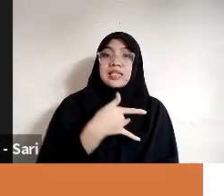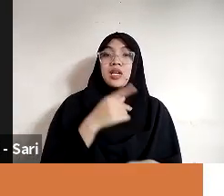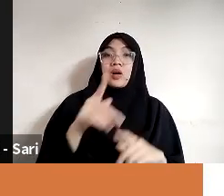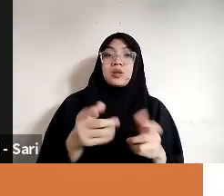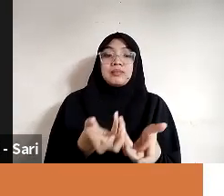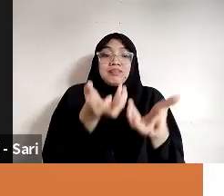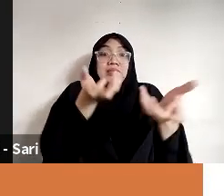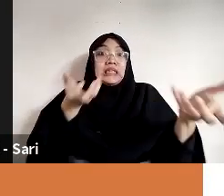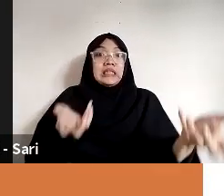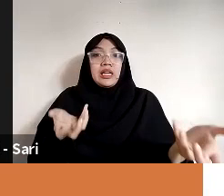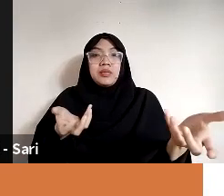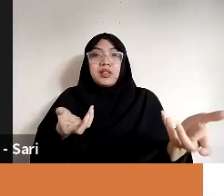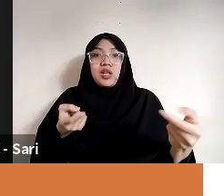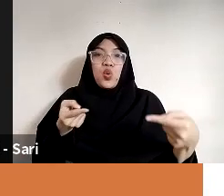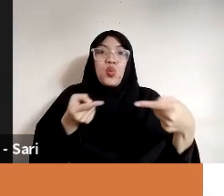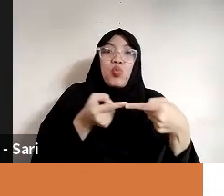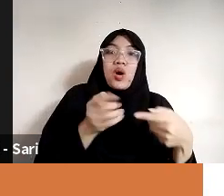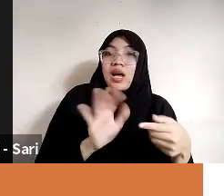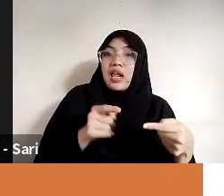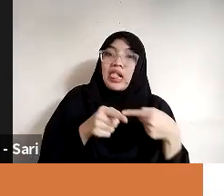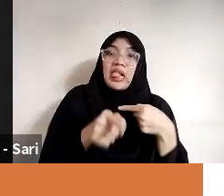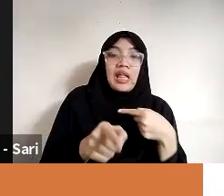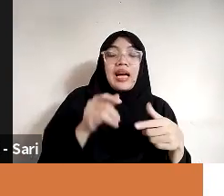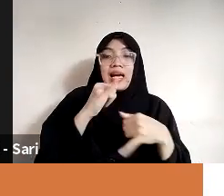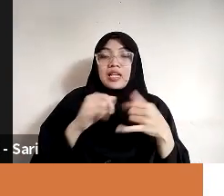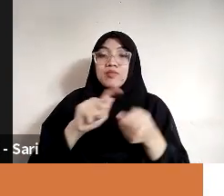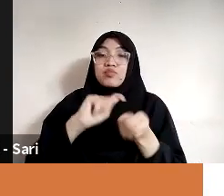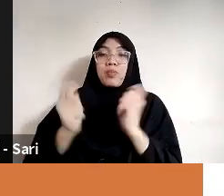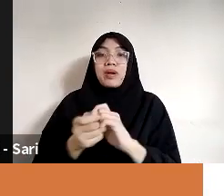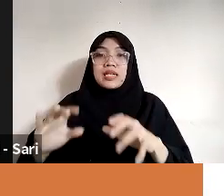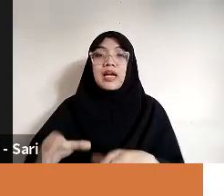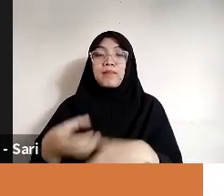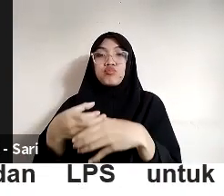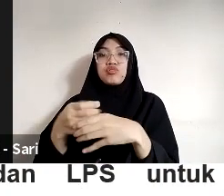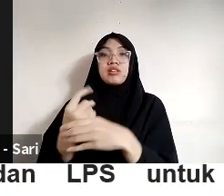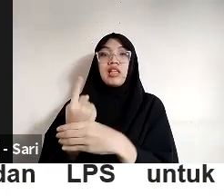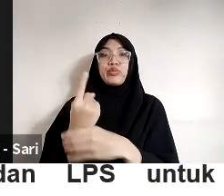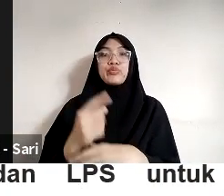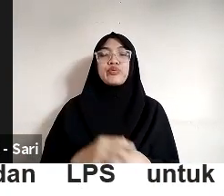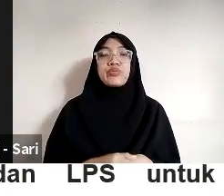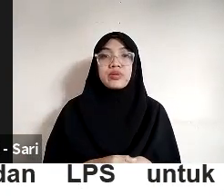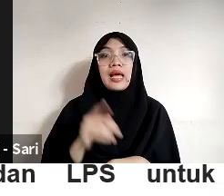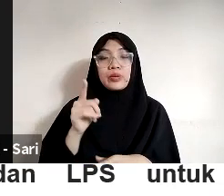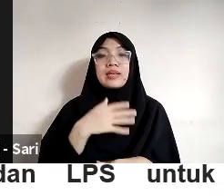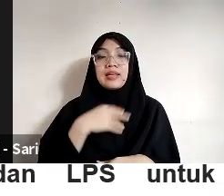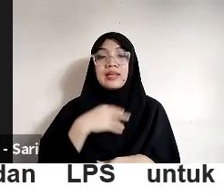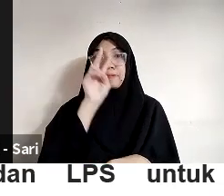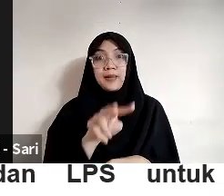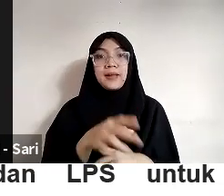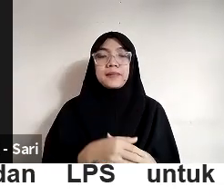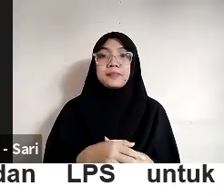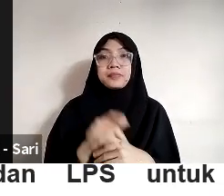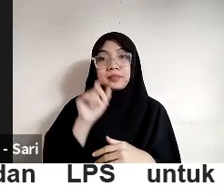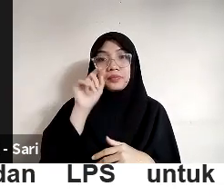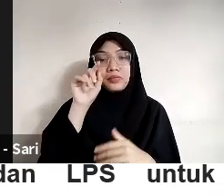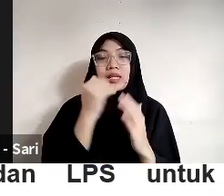enggak sinkron sehingga dijadikan satu. Ya ini kalau saya cermati paling tidak begitu. Dan kebijakan